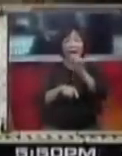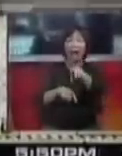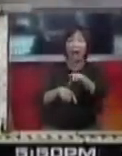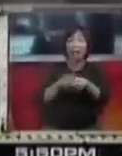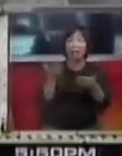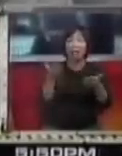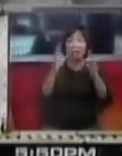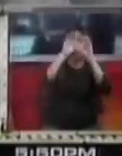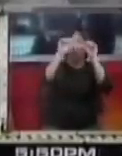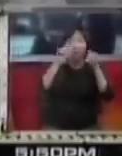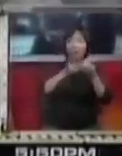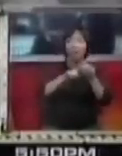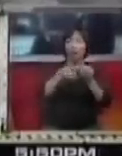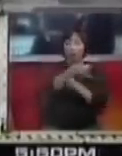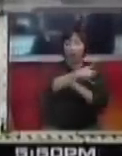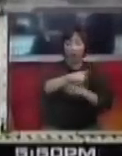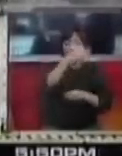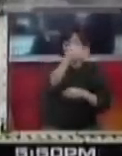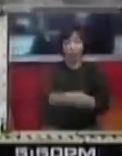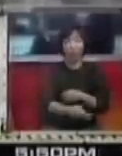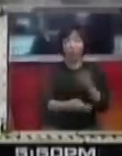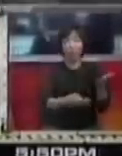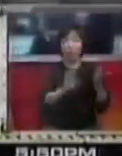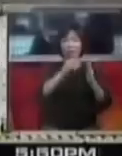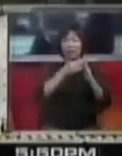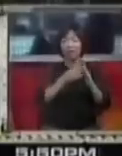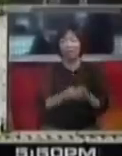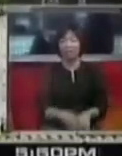ilang residente tungkol sa inumang ito sa harap ng barangay.